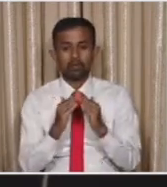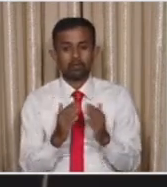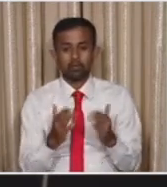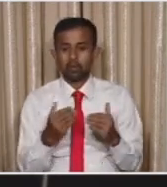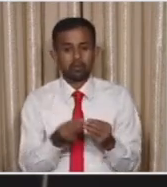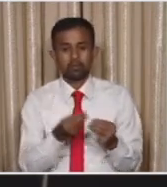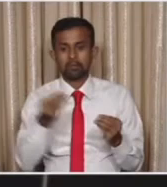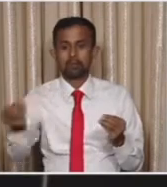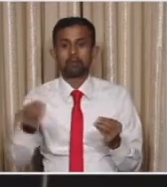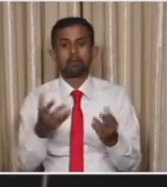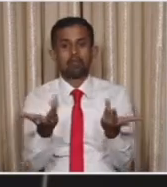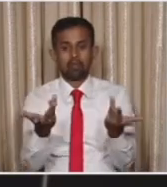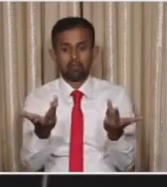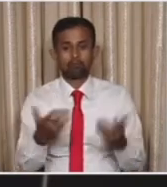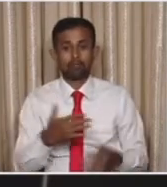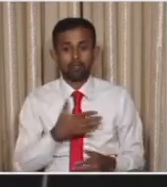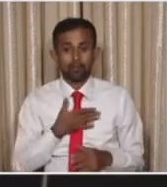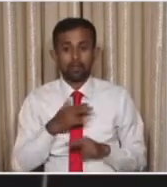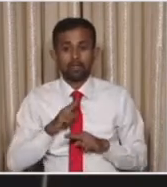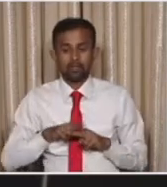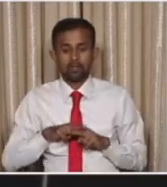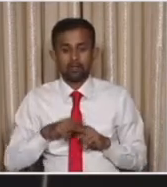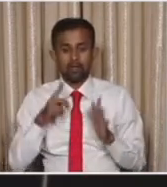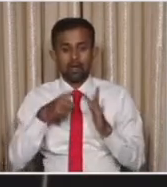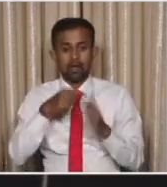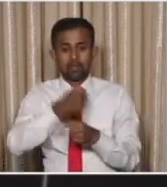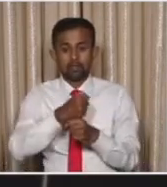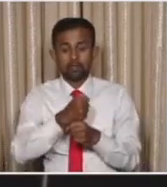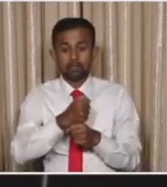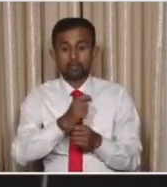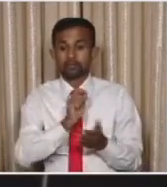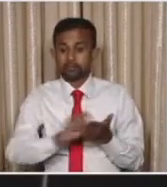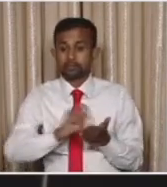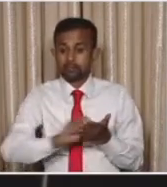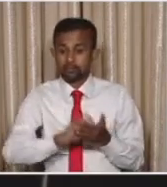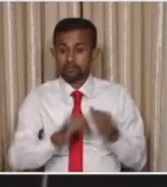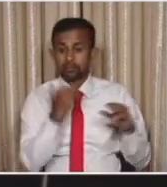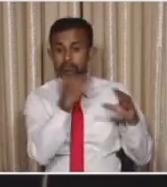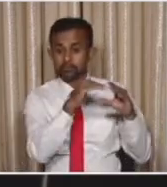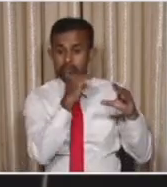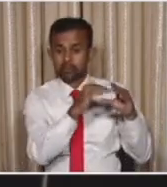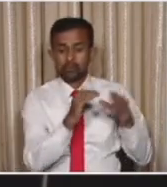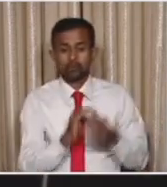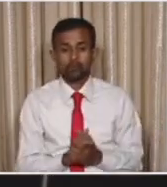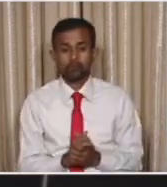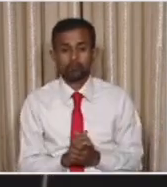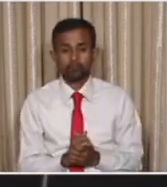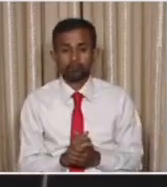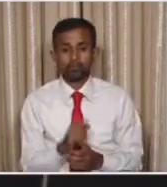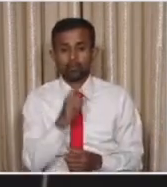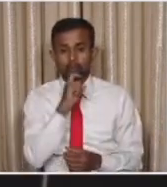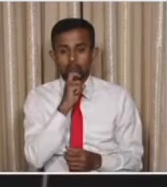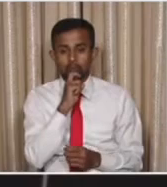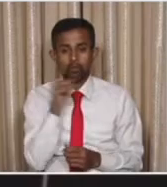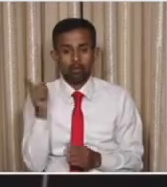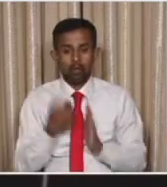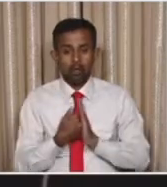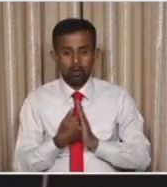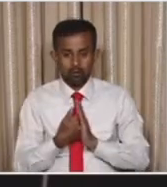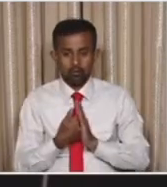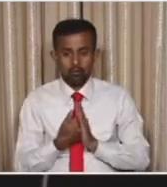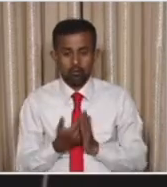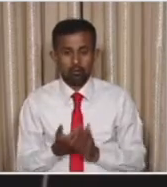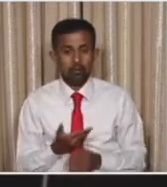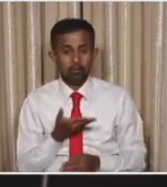ತಾಮದೀಲನೆ ಮಗೇ ಮಿತ್ರ ಐಜಿಟ ಮಮ ಲಿಯುಂ ಕೀಪ್ಯಕ್ ಲೇತೀನ ಕರುಣಾಕರ ಮೇ ಉಸಾವಿಯ ಗರು ಕರಲ ದನ್